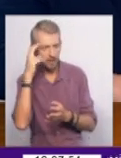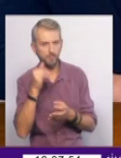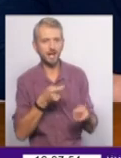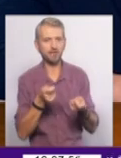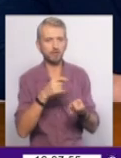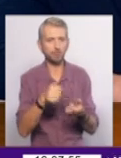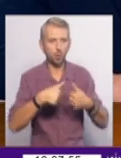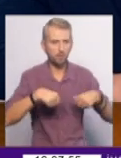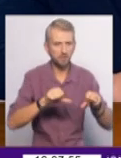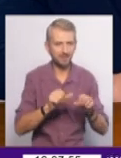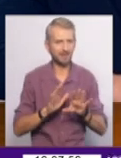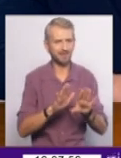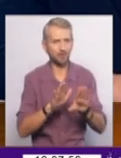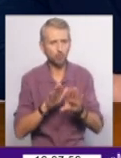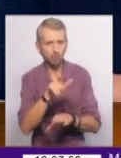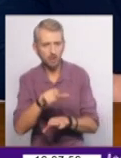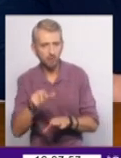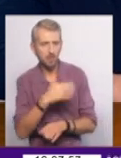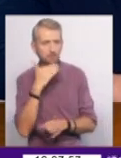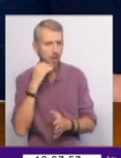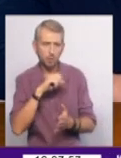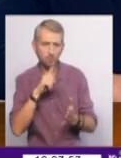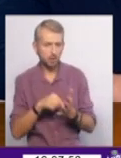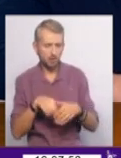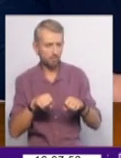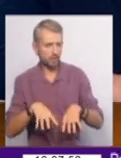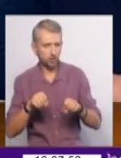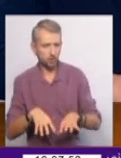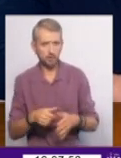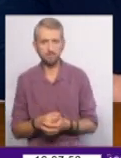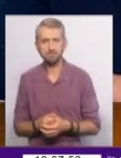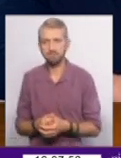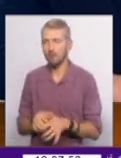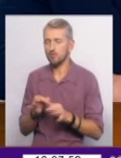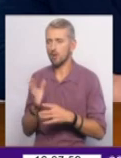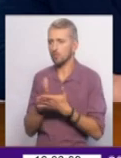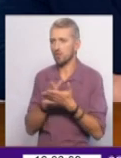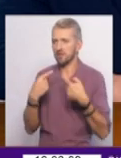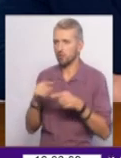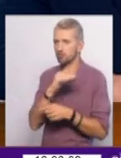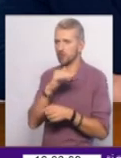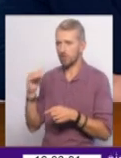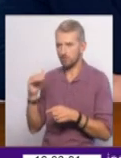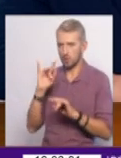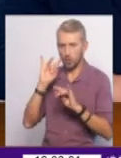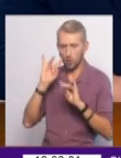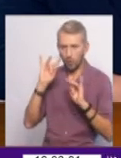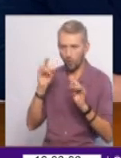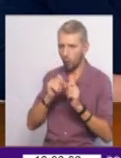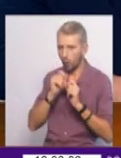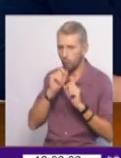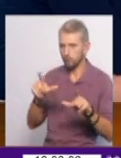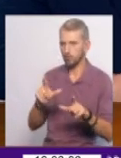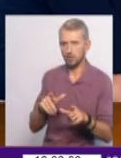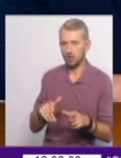комісії, з заступниками. І багато таких питань вирішується. Ну, звичайно, це вже інший рівень розголосу, і, звичайно, буде приділятися більше,